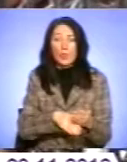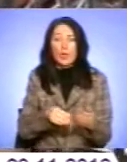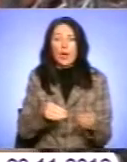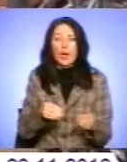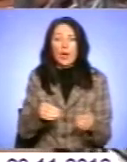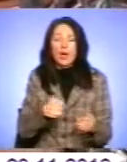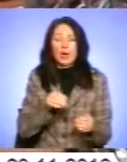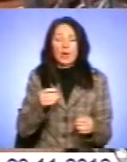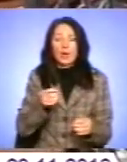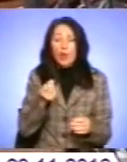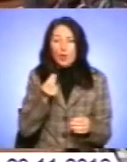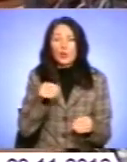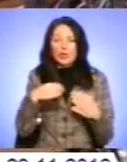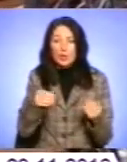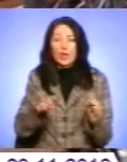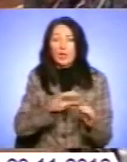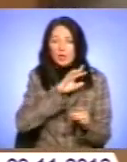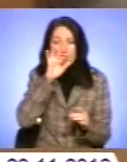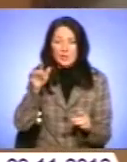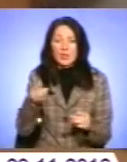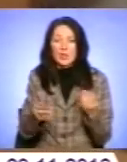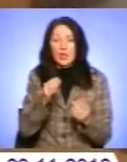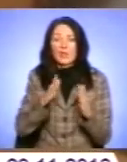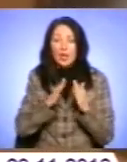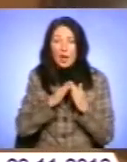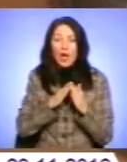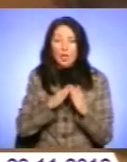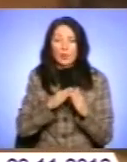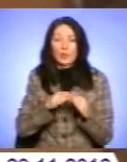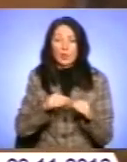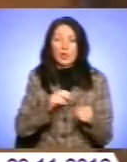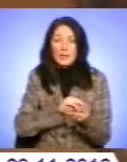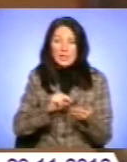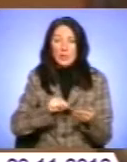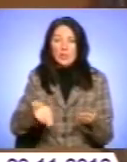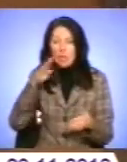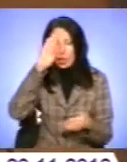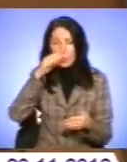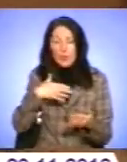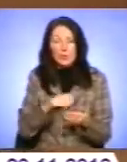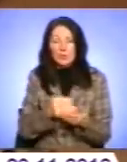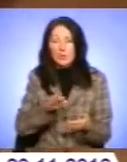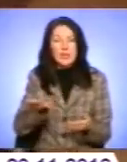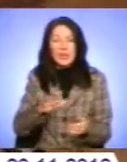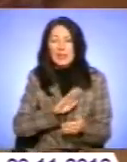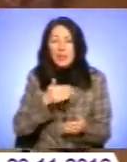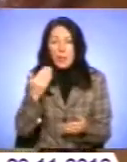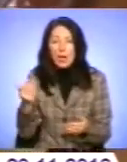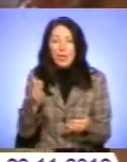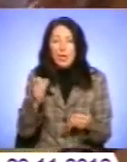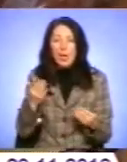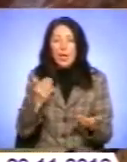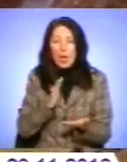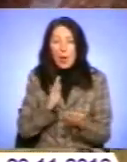навіть обійстя переписала на внучатого племінника, бо своїх нащадків Господь їй не дав. Хіба що на вихованні мала доньку-інваліда, котра